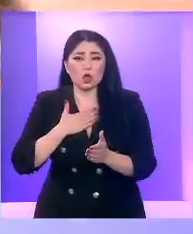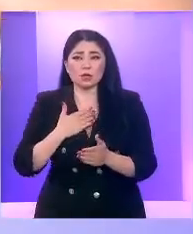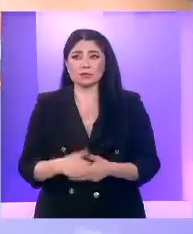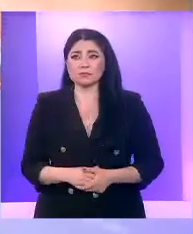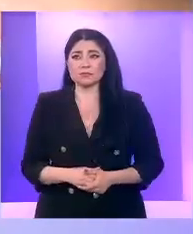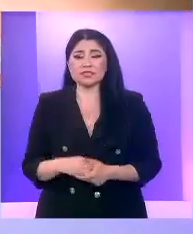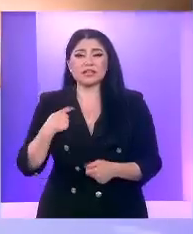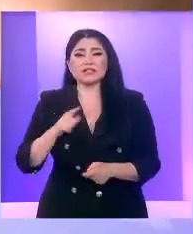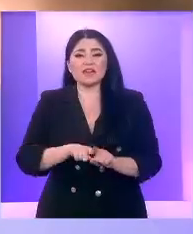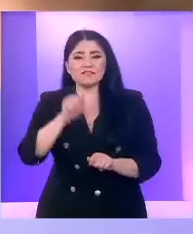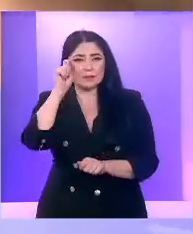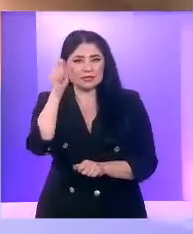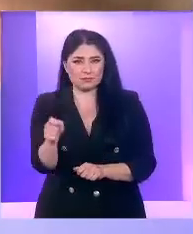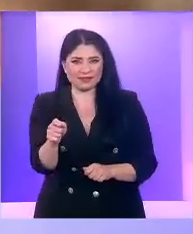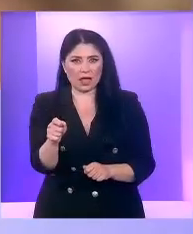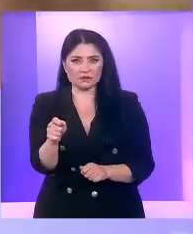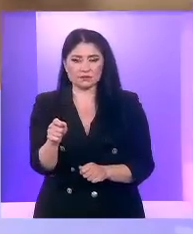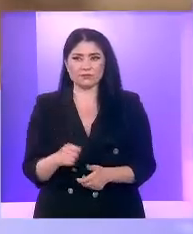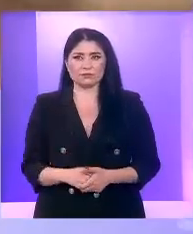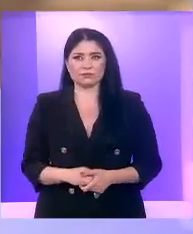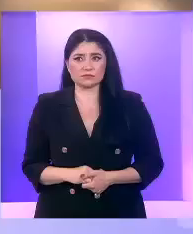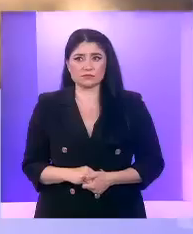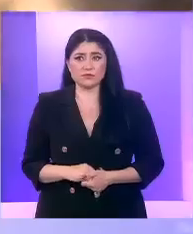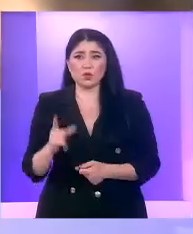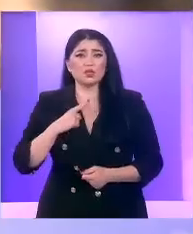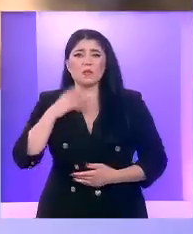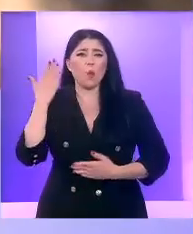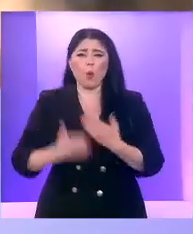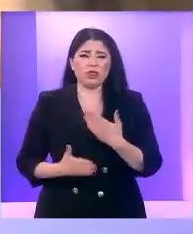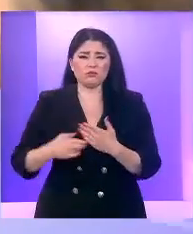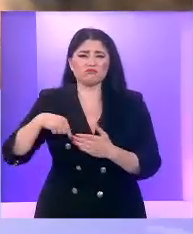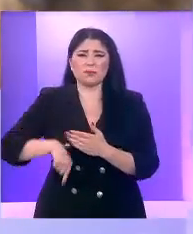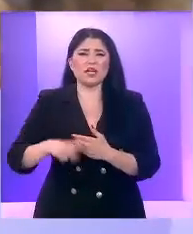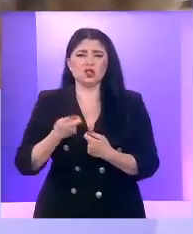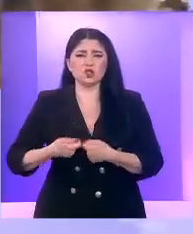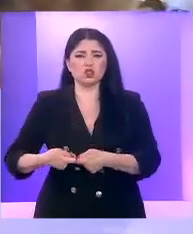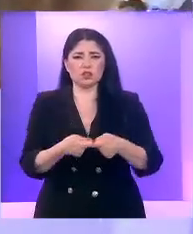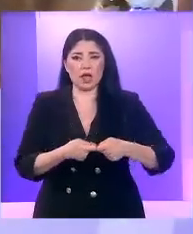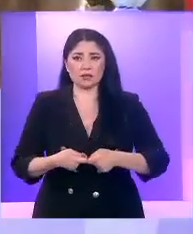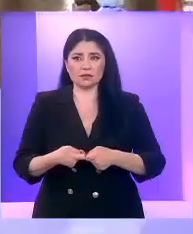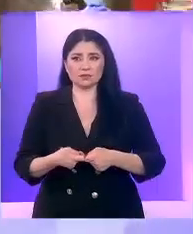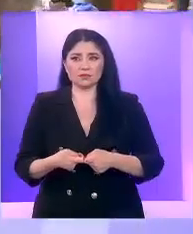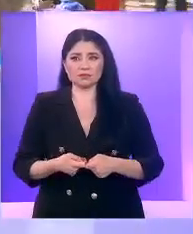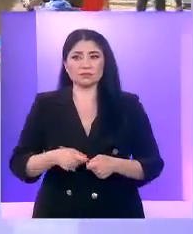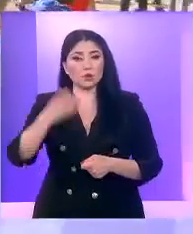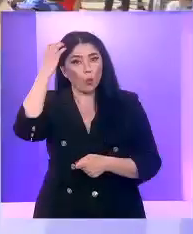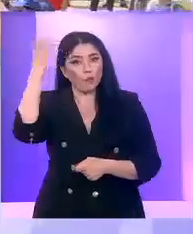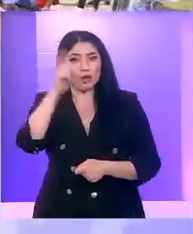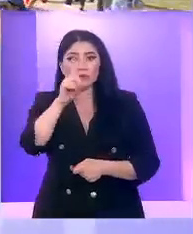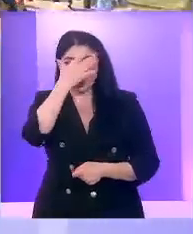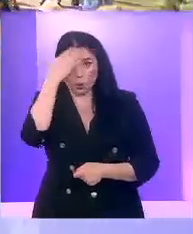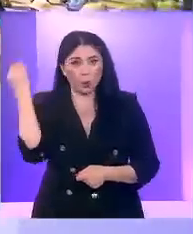ne dea demnitate. Nu suntem ultimii în societate asta. Noi educăm oameni. Cei de la guvernare să nu uite